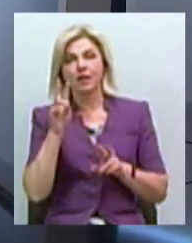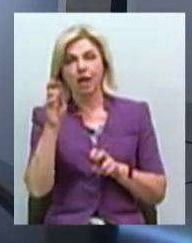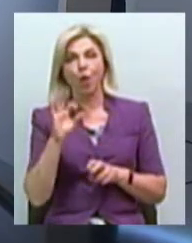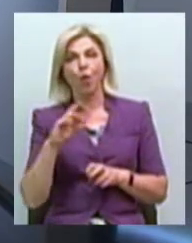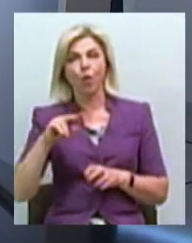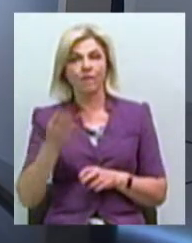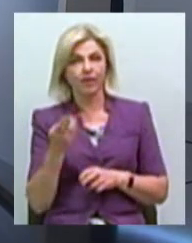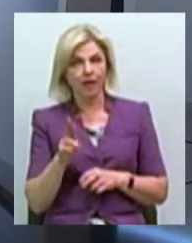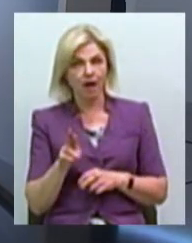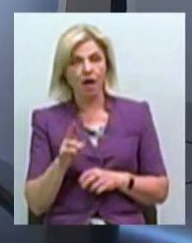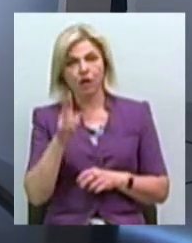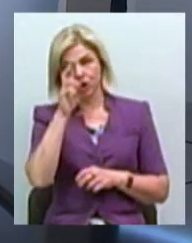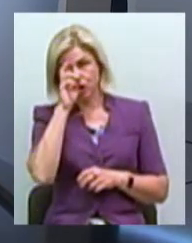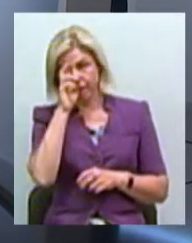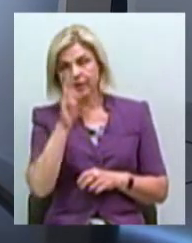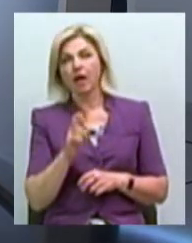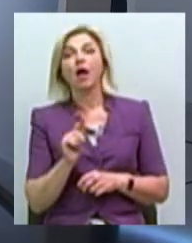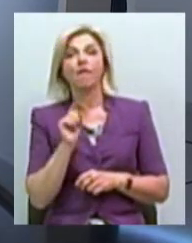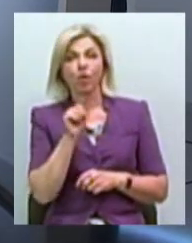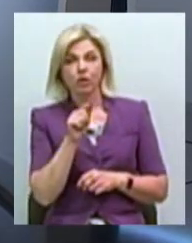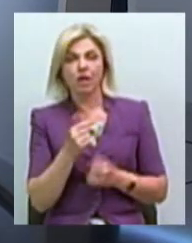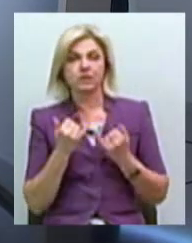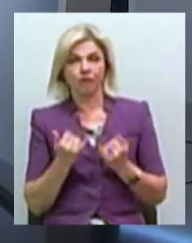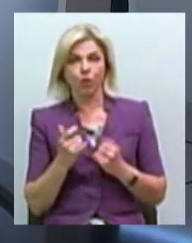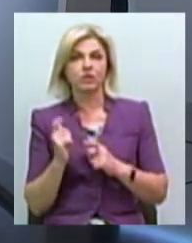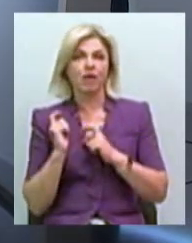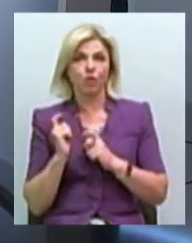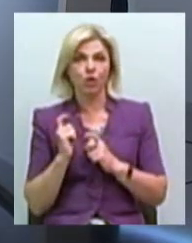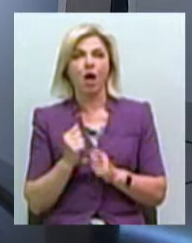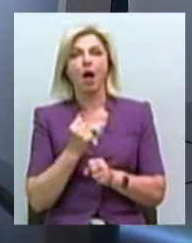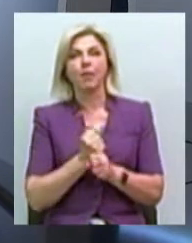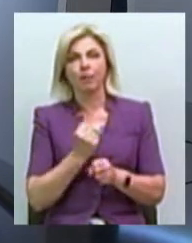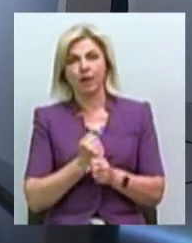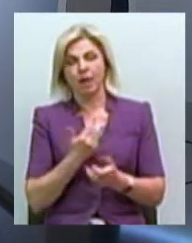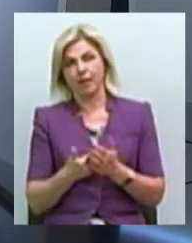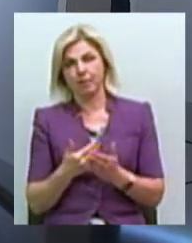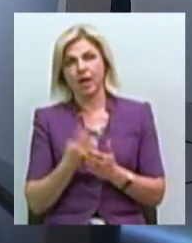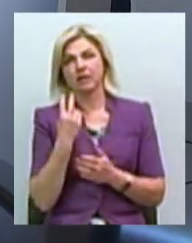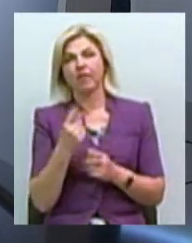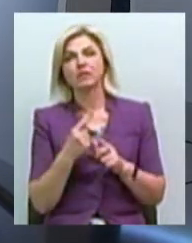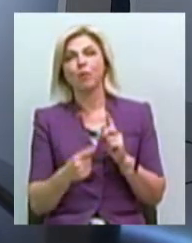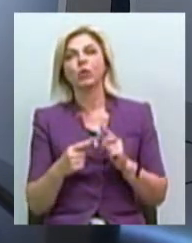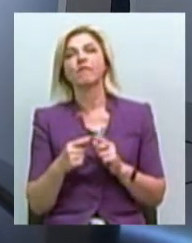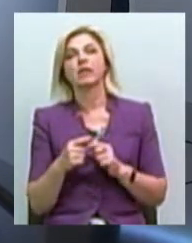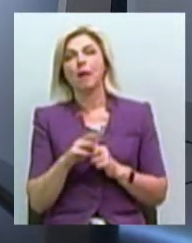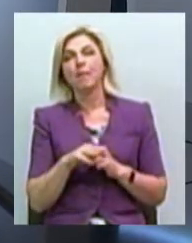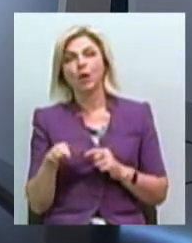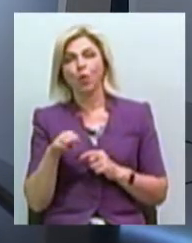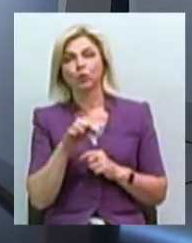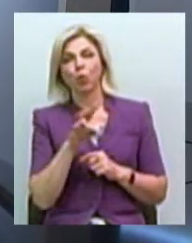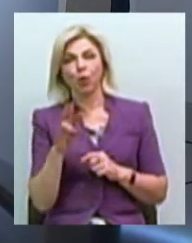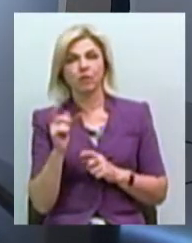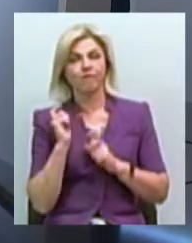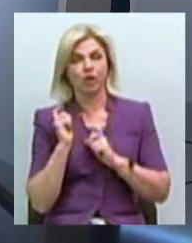державна. Вона сьогодні завантажує чи обробляє близько 2,5 мільйонів тонн вантажів